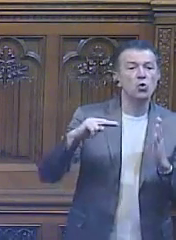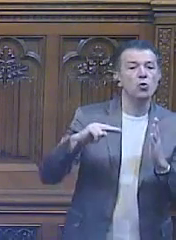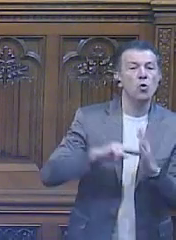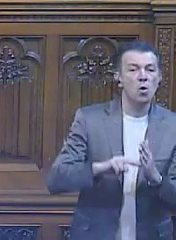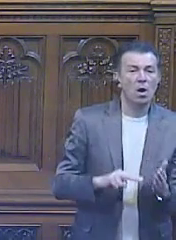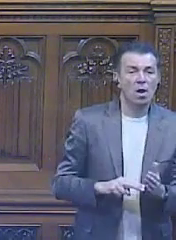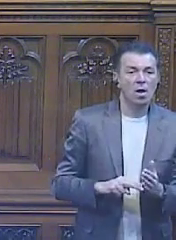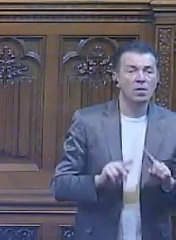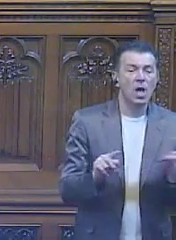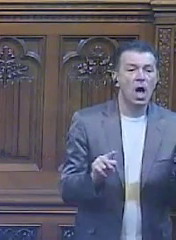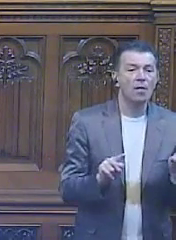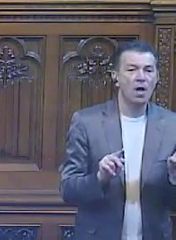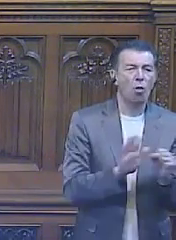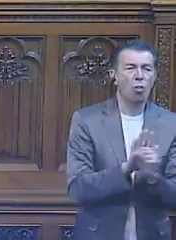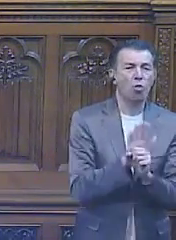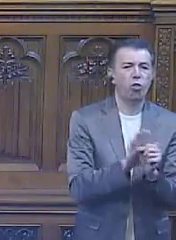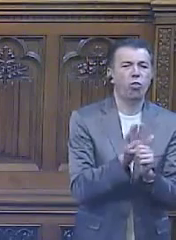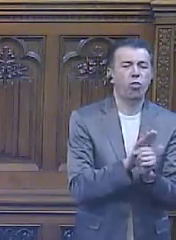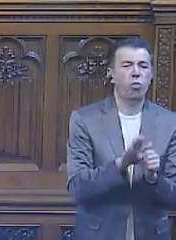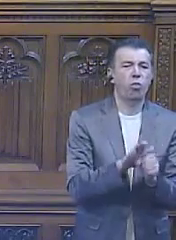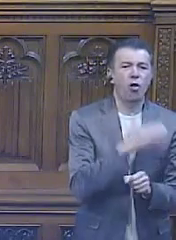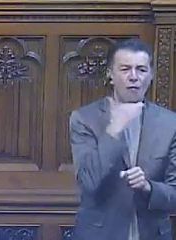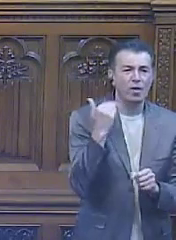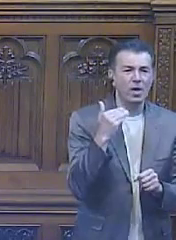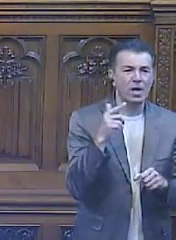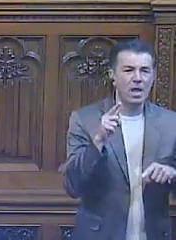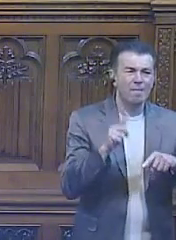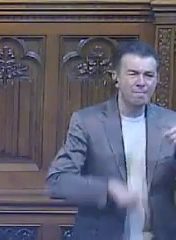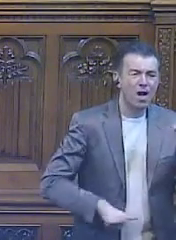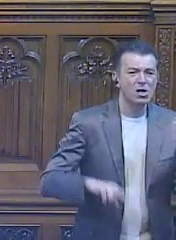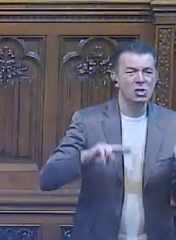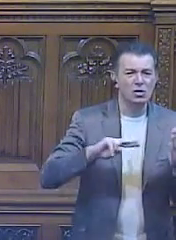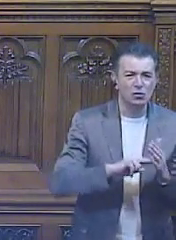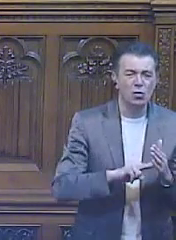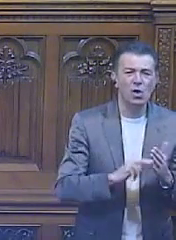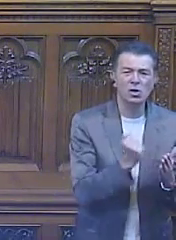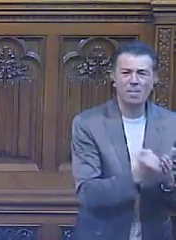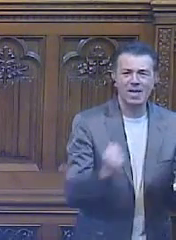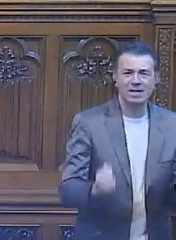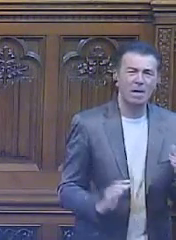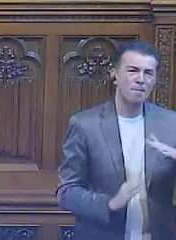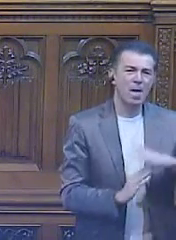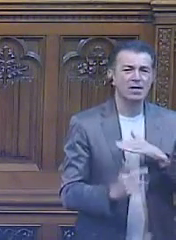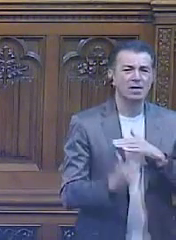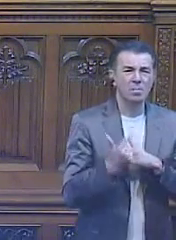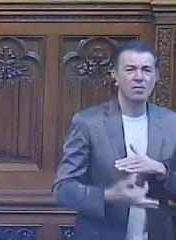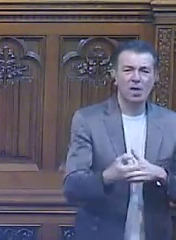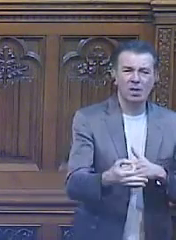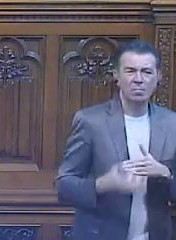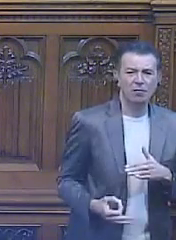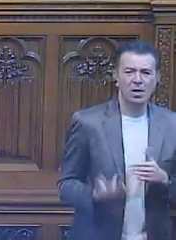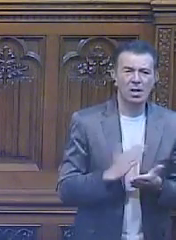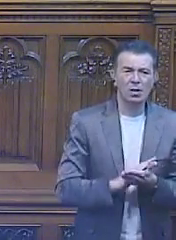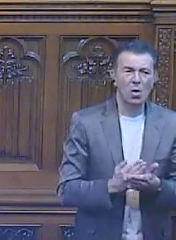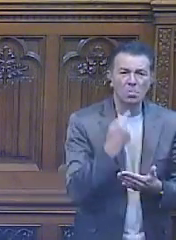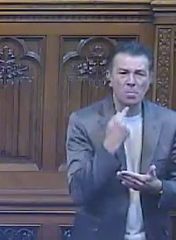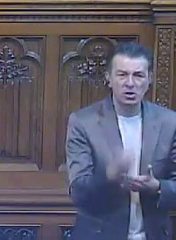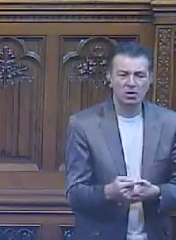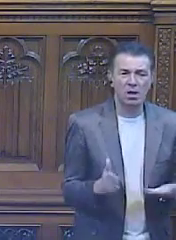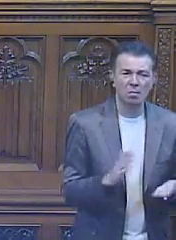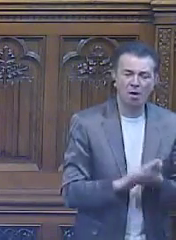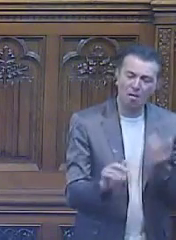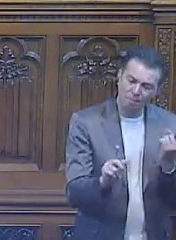es vor zu sein. Viele haben falsche und gefälschte syrische Pässe. Maximal 20%, das sagen die Dolmetscher, reden Sie mit den